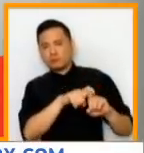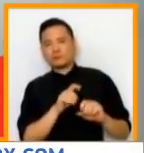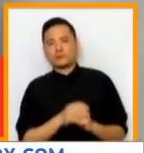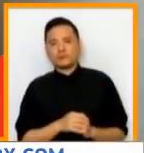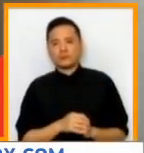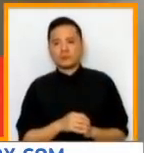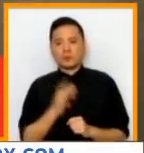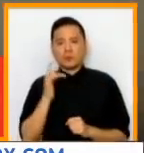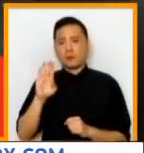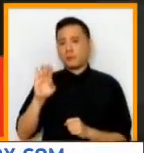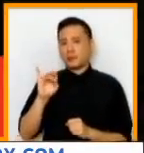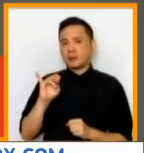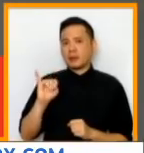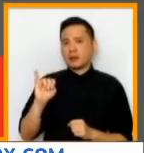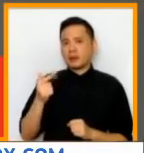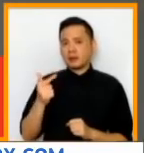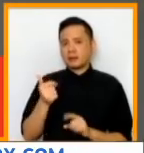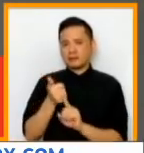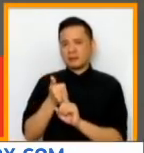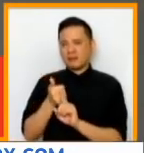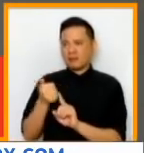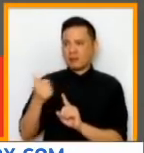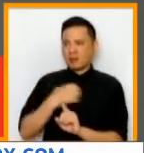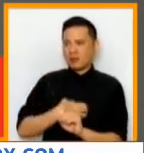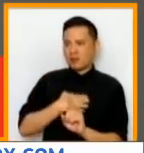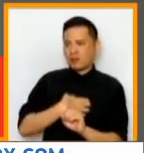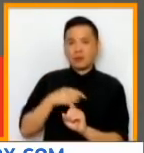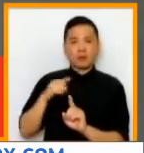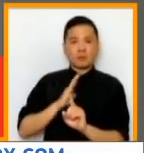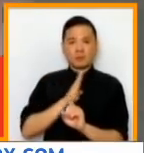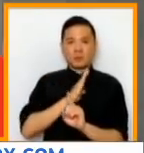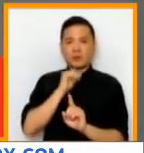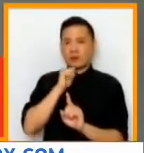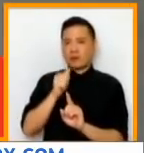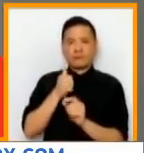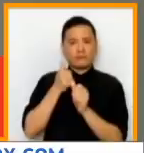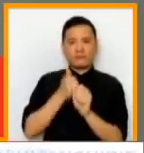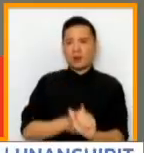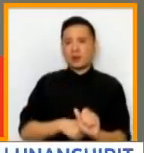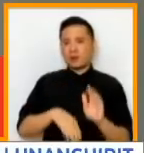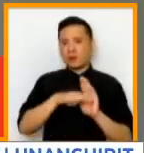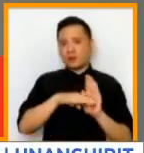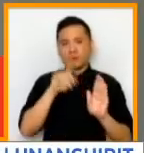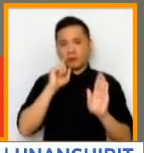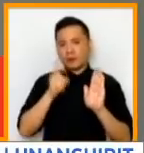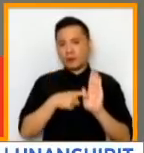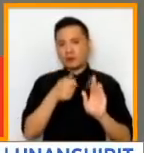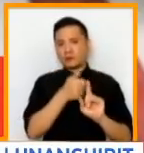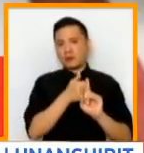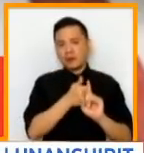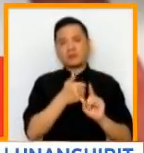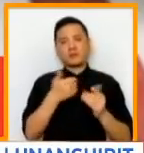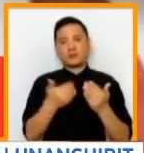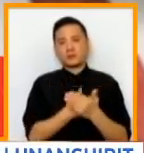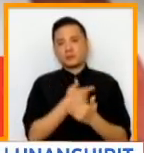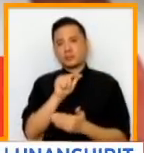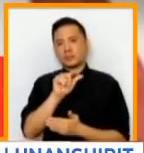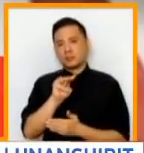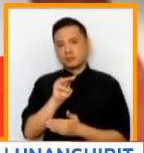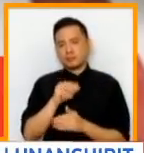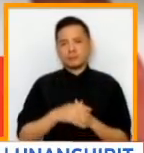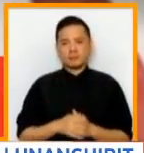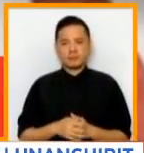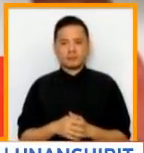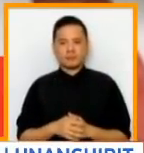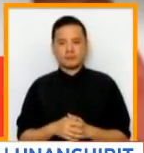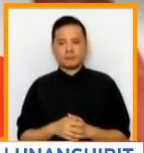na hindi raw sinusunod ng board ang pagkakatalaga sa kanya bilang bagong Beneco GM. Kahapon, nagkatensyon